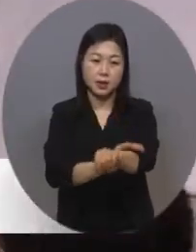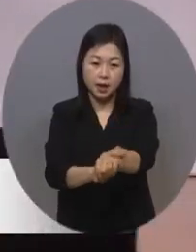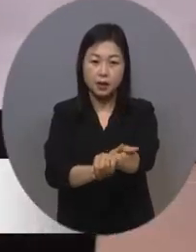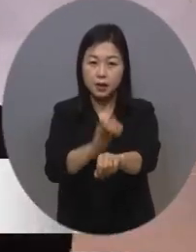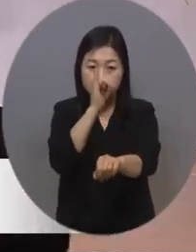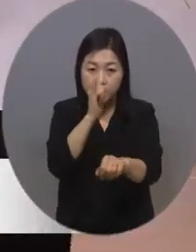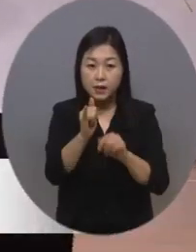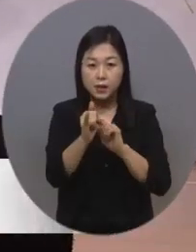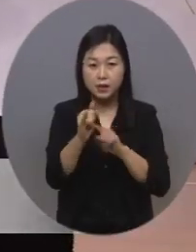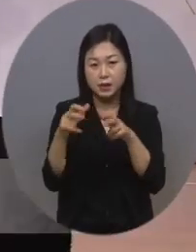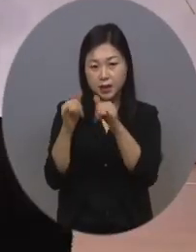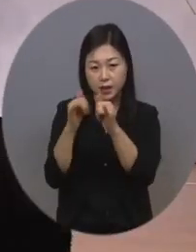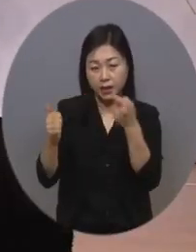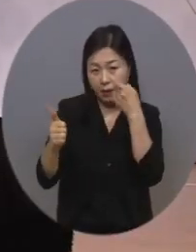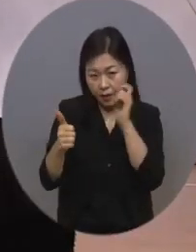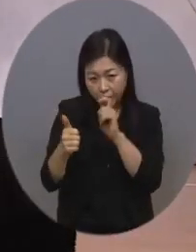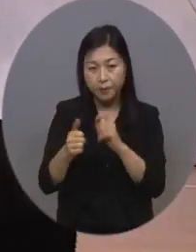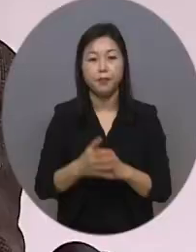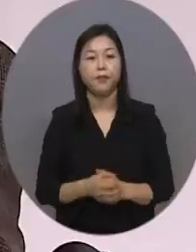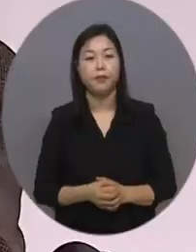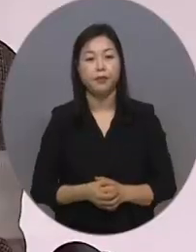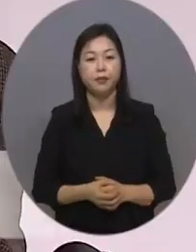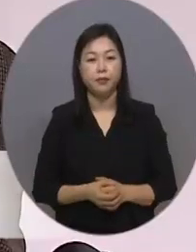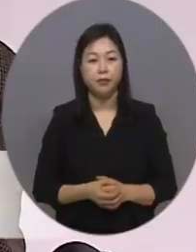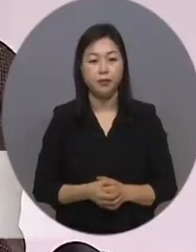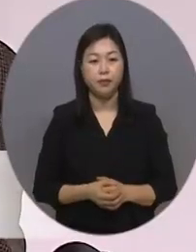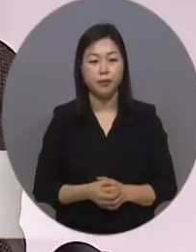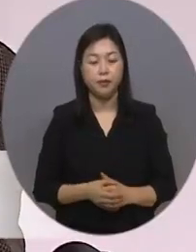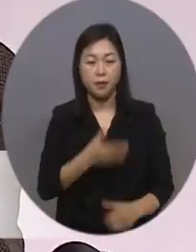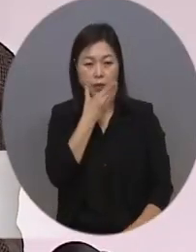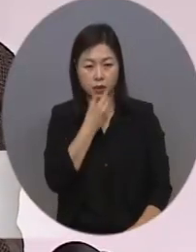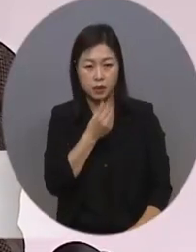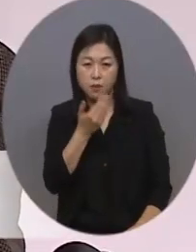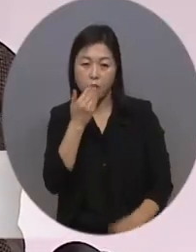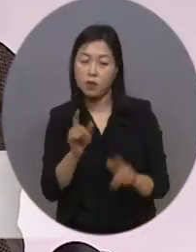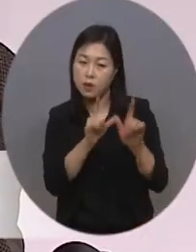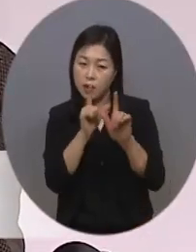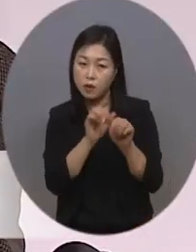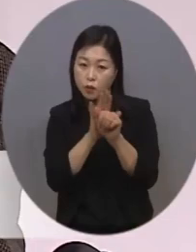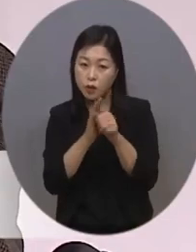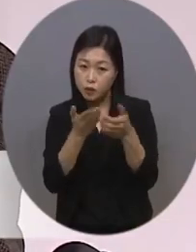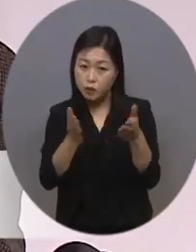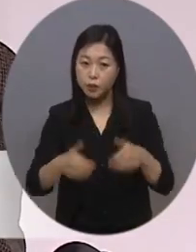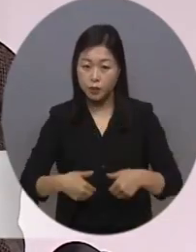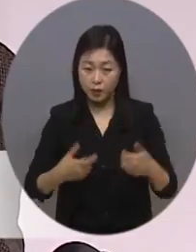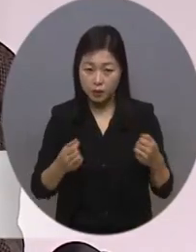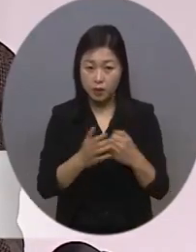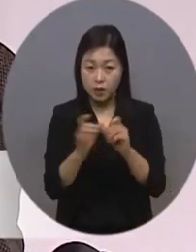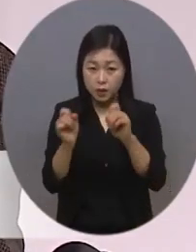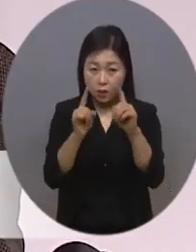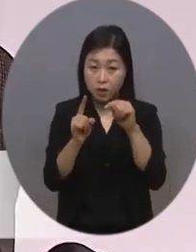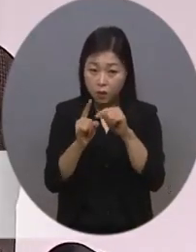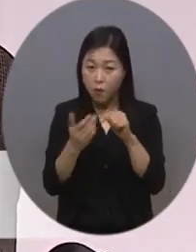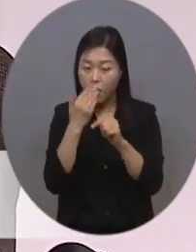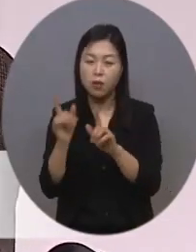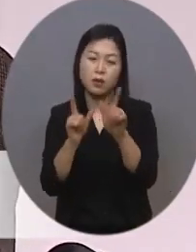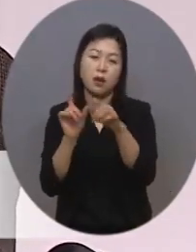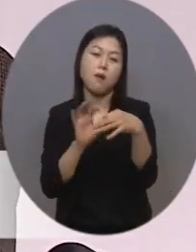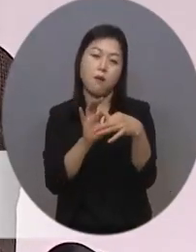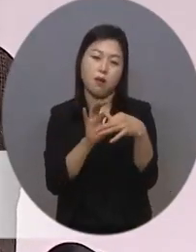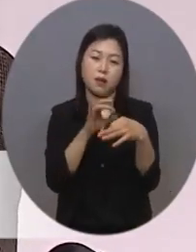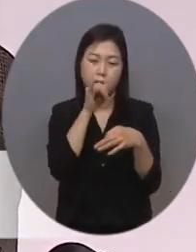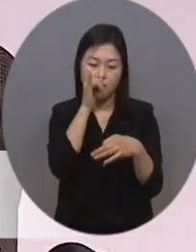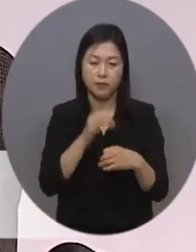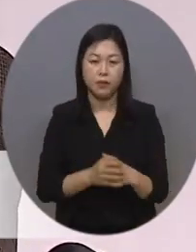이어나가는 당사자를 발굴하고 있습니다. 복지 먹고 살게 만들어줘야 되잖아요. 재활이 바로 먹고 살기거든요. 그래서